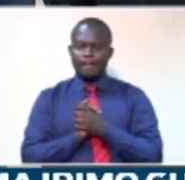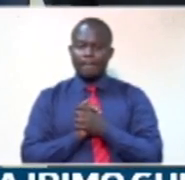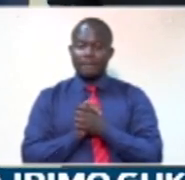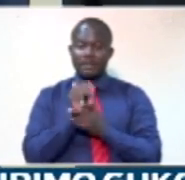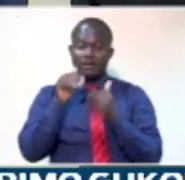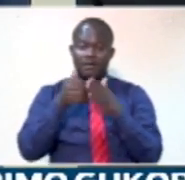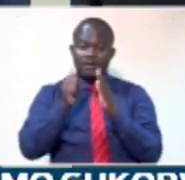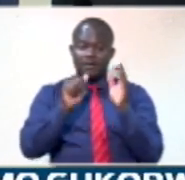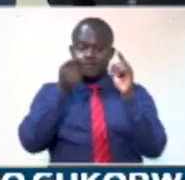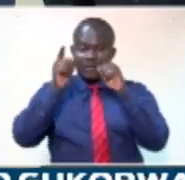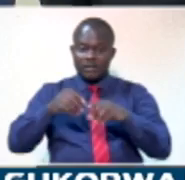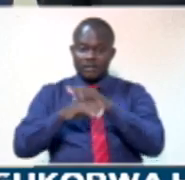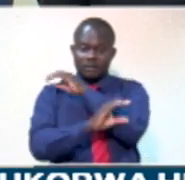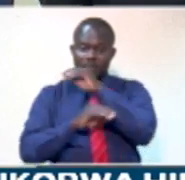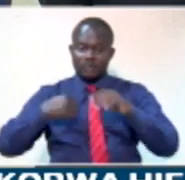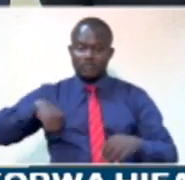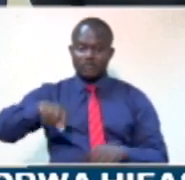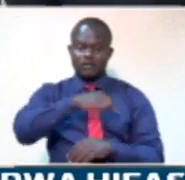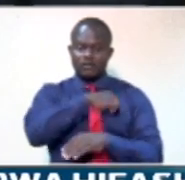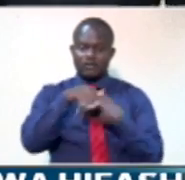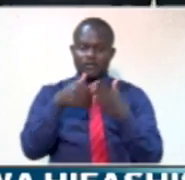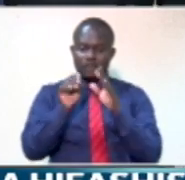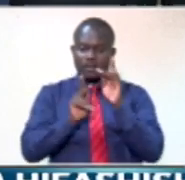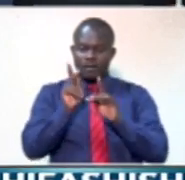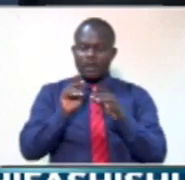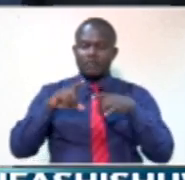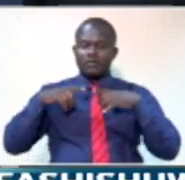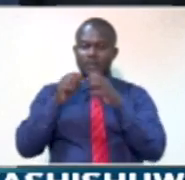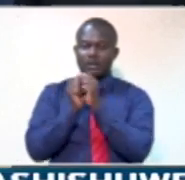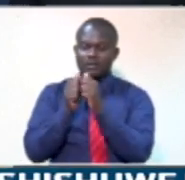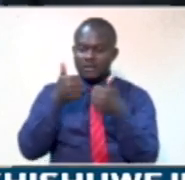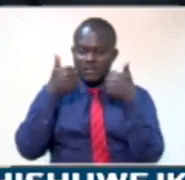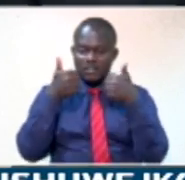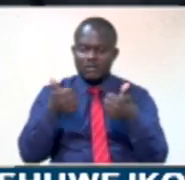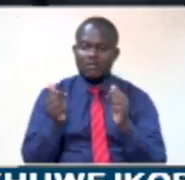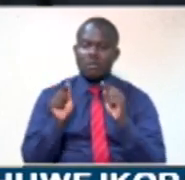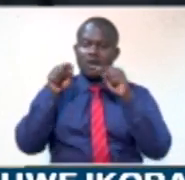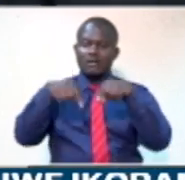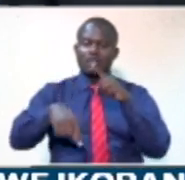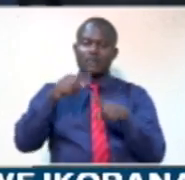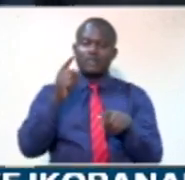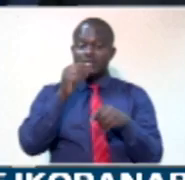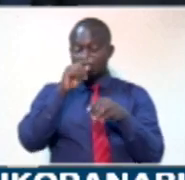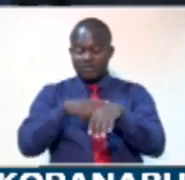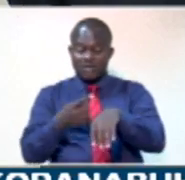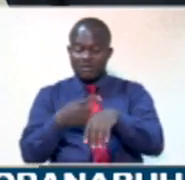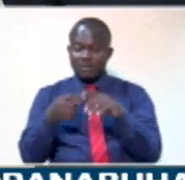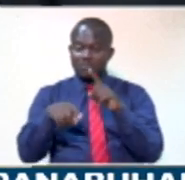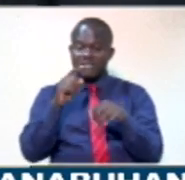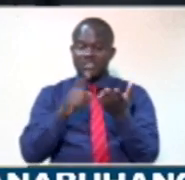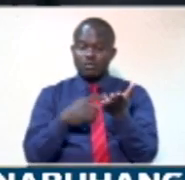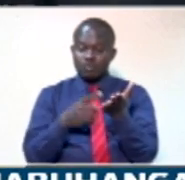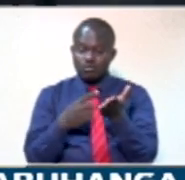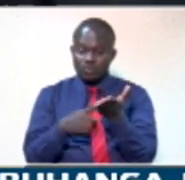Ibyihebe byaraduteye mu gihugu cyacu. Abantu twari twibaniye neza baraza bica abirabura, bica